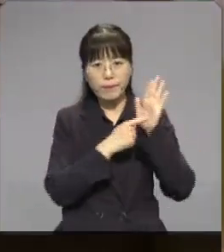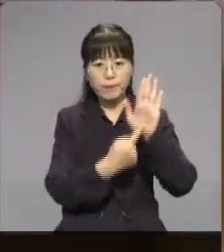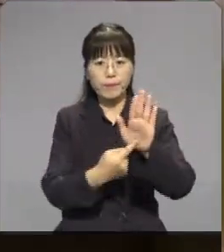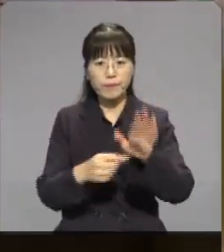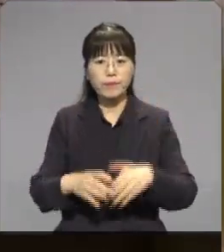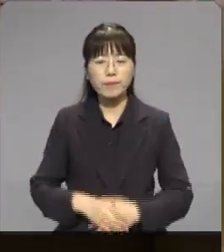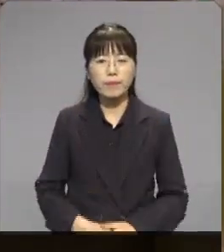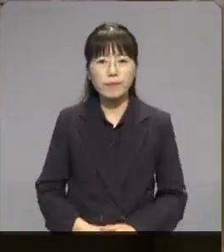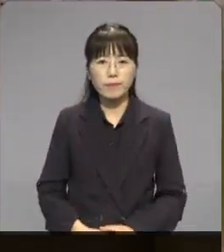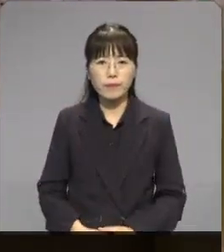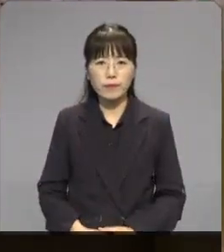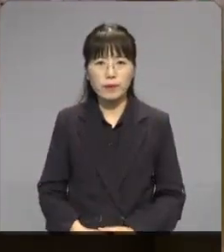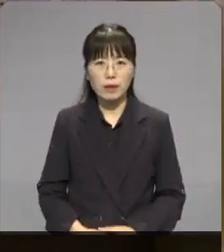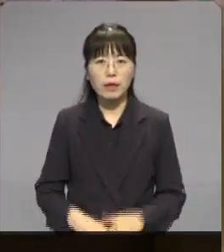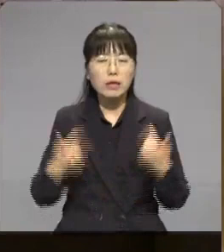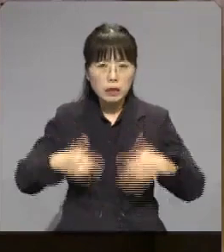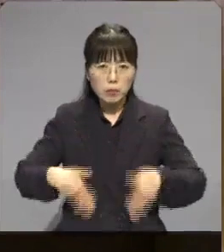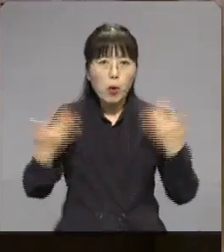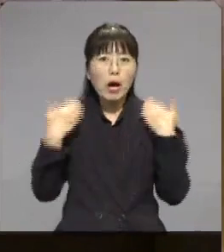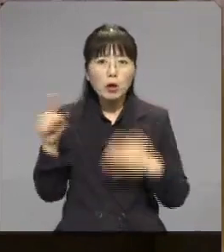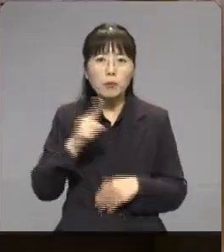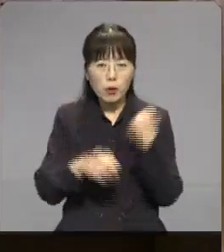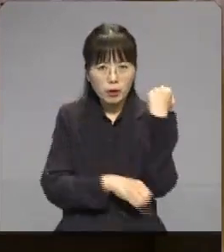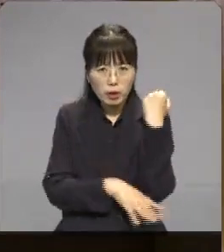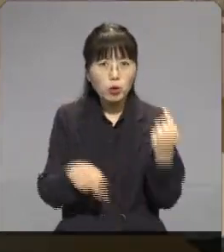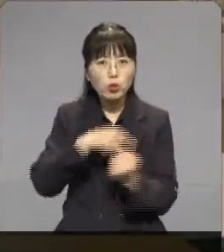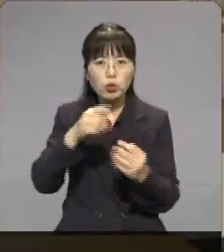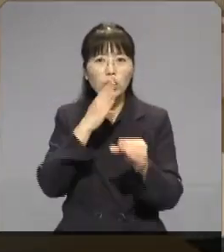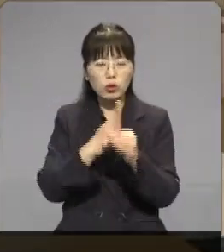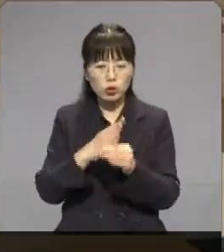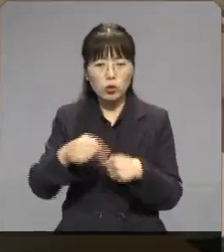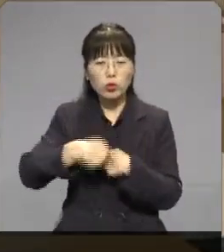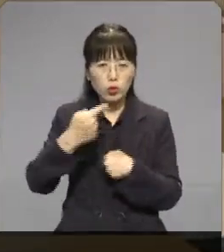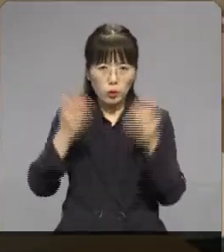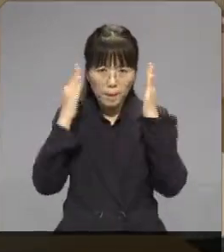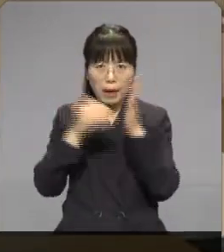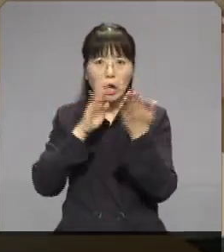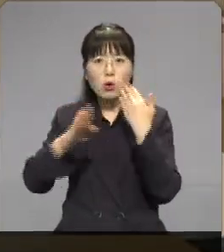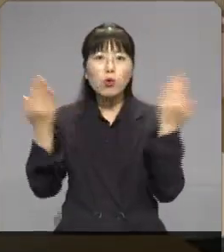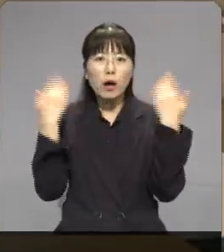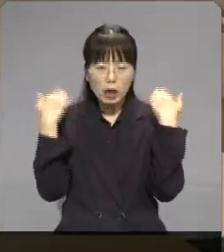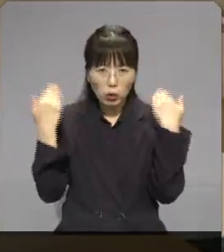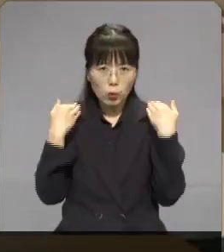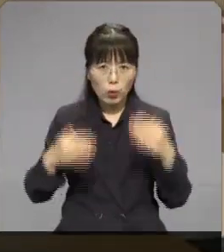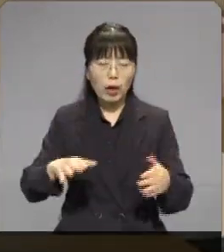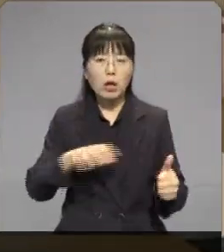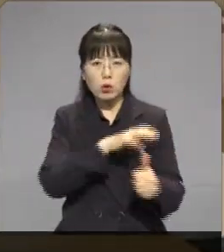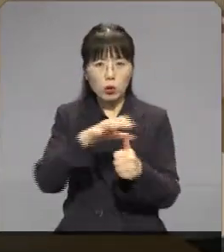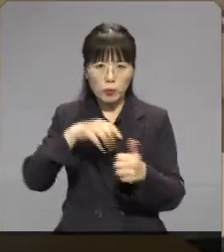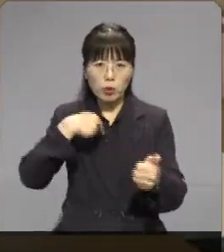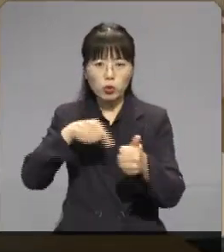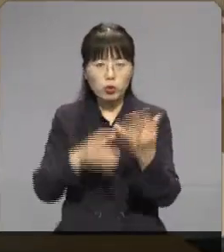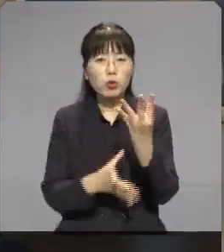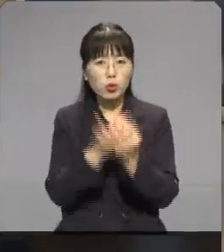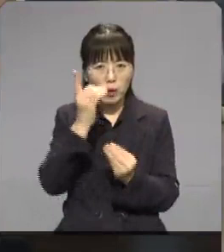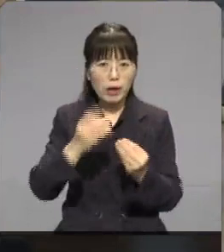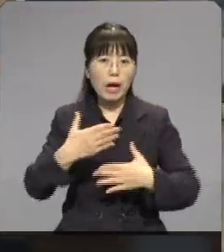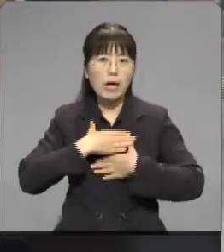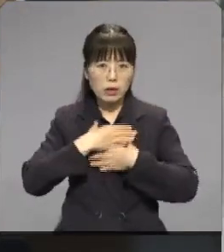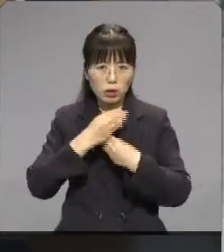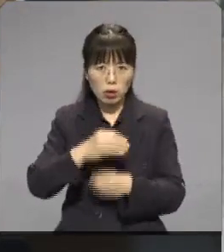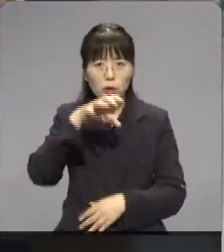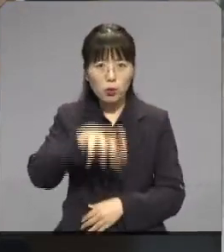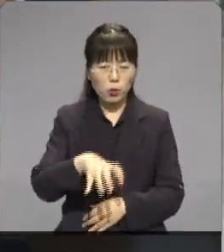확대한다고 밝혔습니다. 늘봄 학교는 기존에 운영하던 초등 방과 후 학교와 돌봄 교실을 통합해